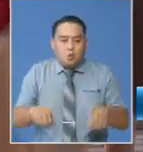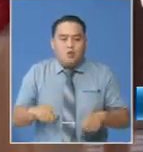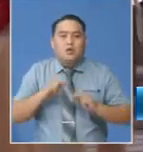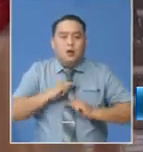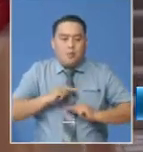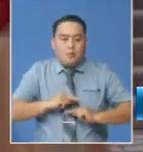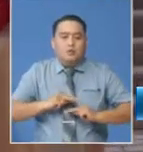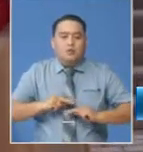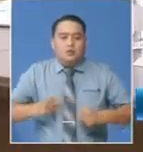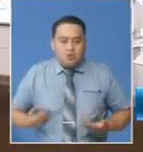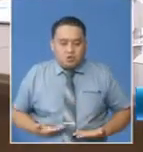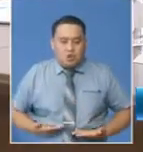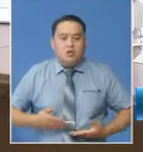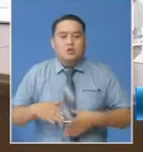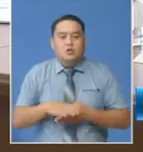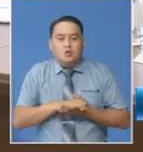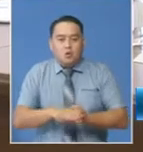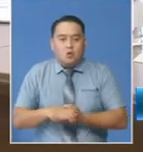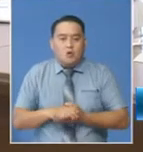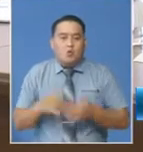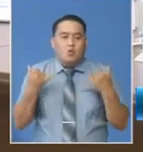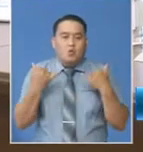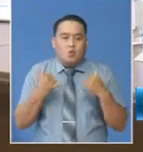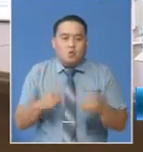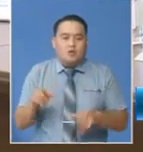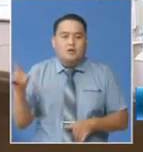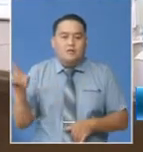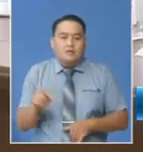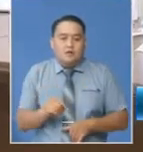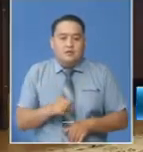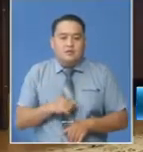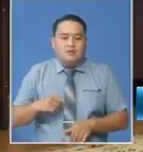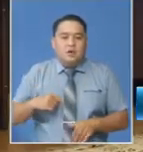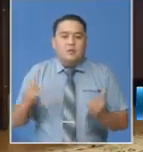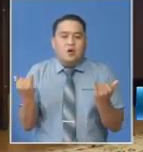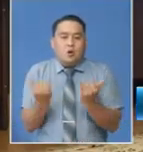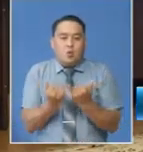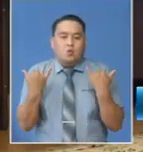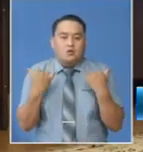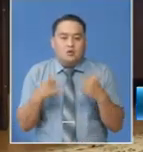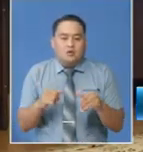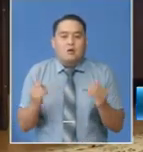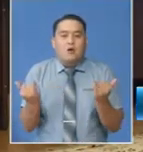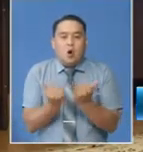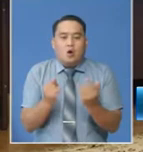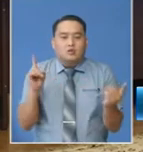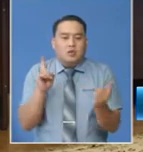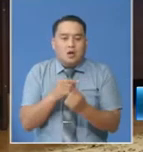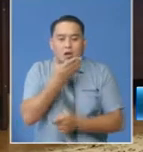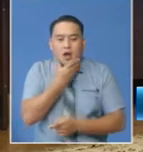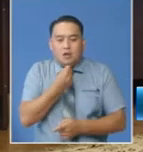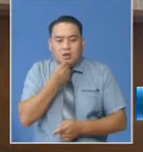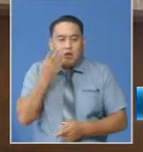работать, и жить, и дружить. Своего восторга от визита не скрывали и гости, восхищаясь гостеприимством и